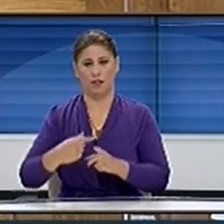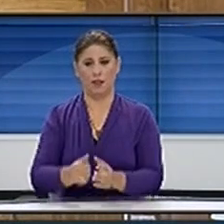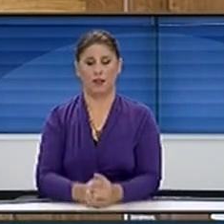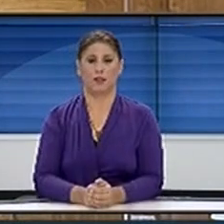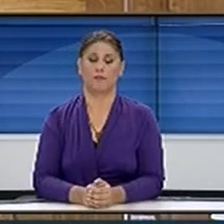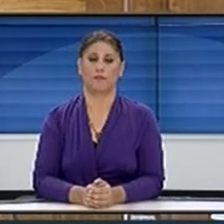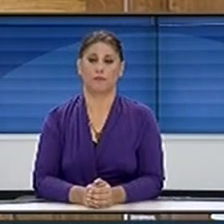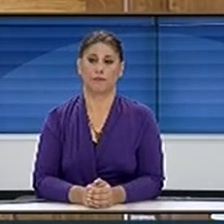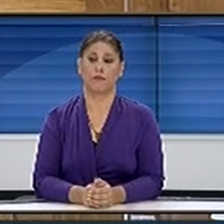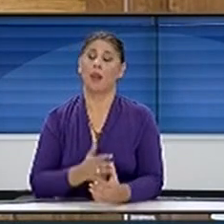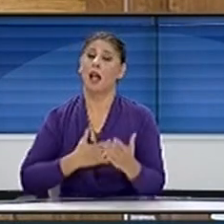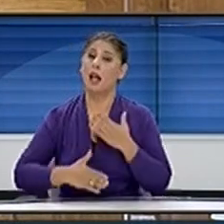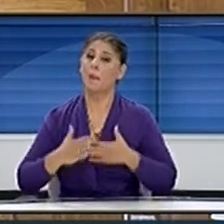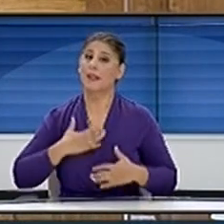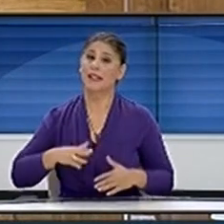Αγαπητοί συνάδελφοι,